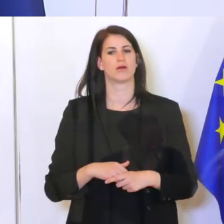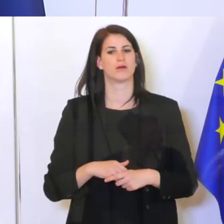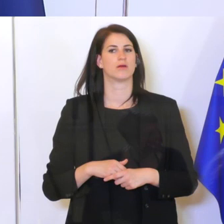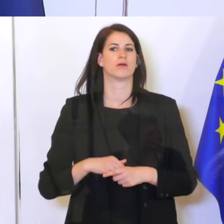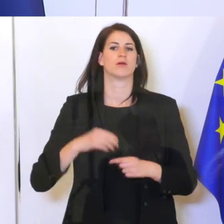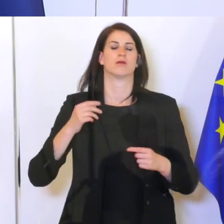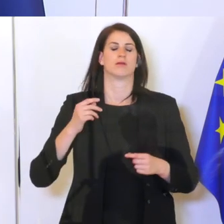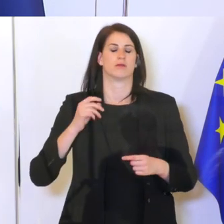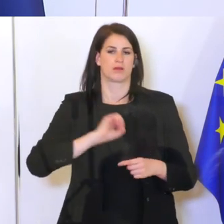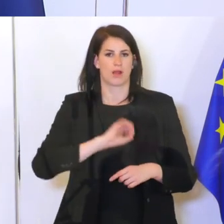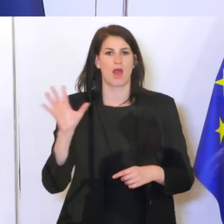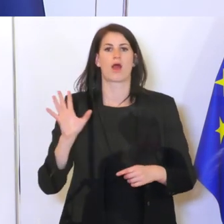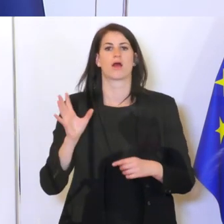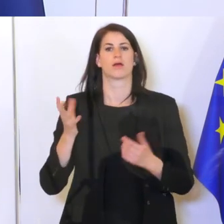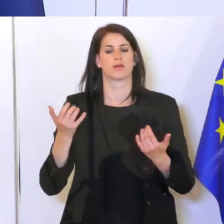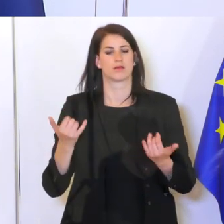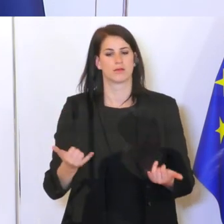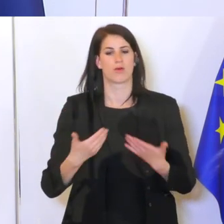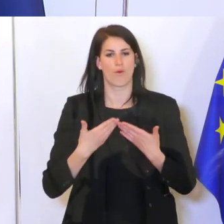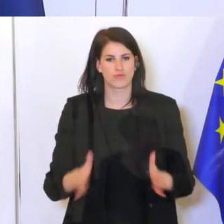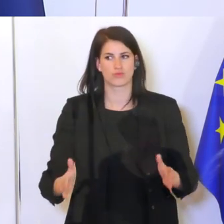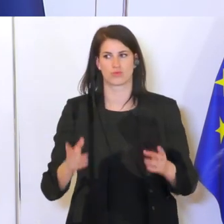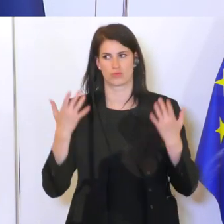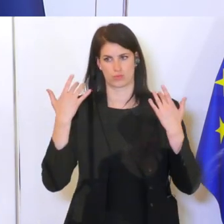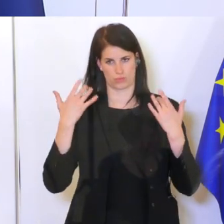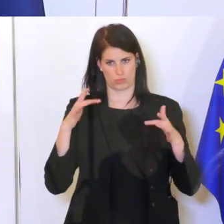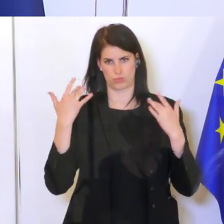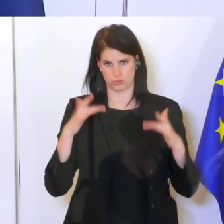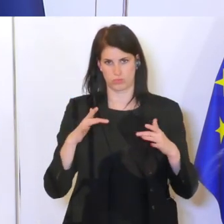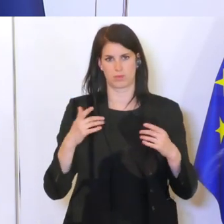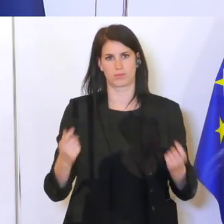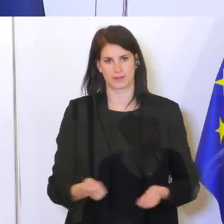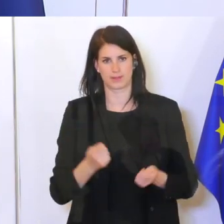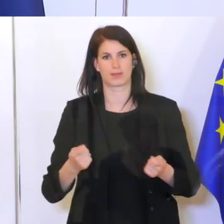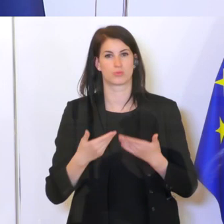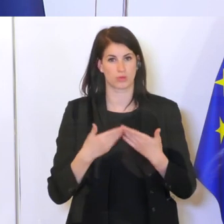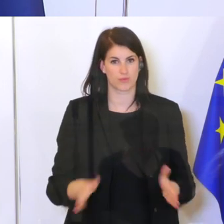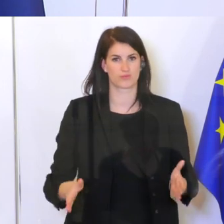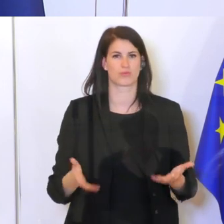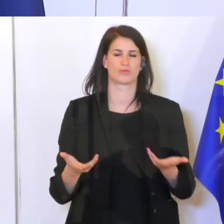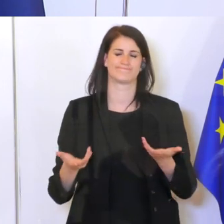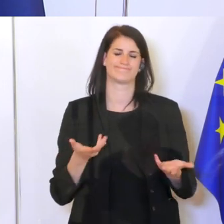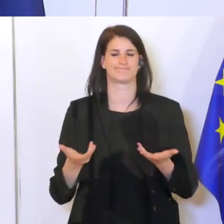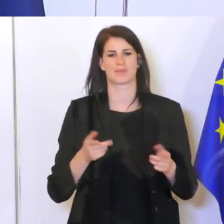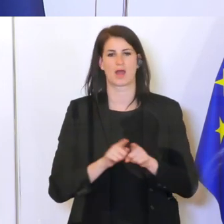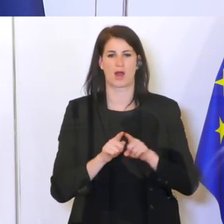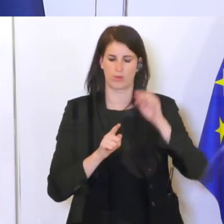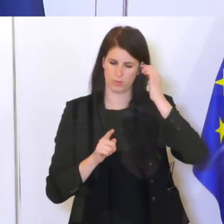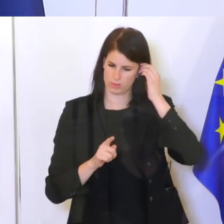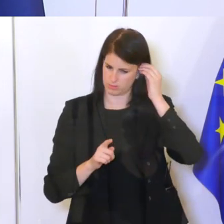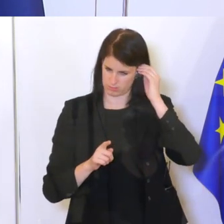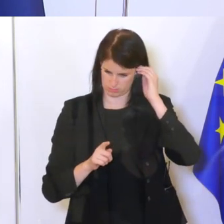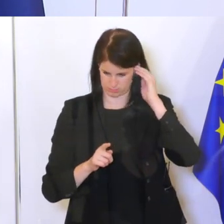ist die ganze Öffnung und der Kulturbetrieb steht jetzt unter den Aspekten auch der